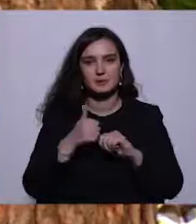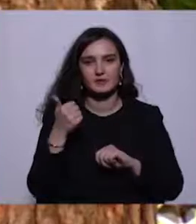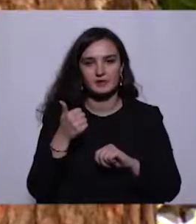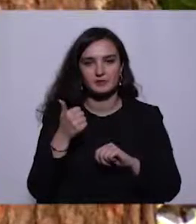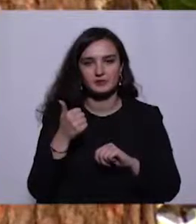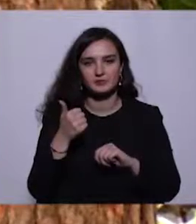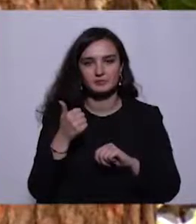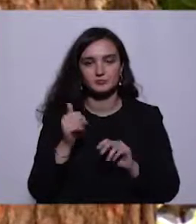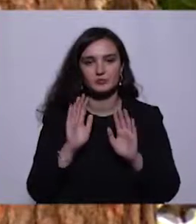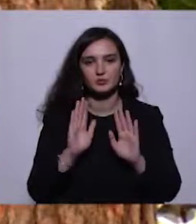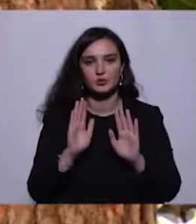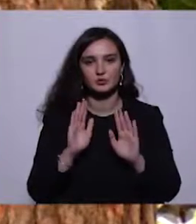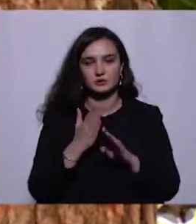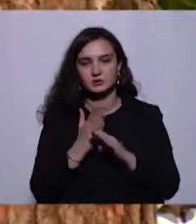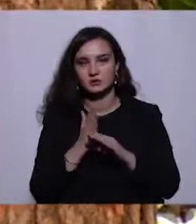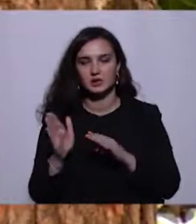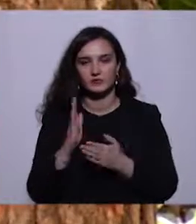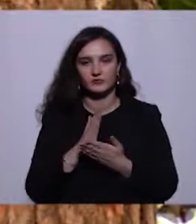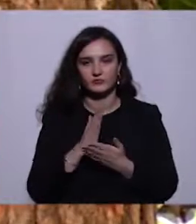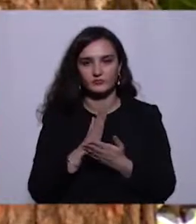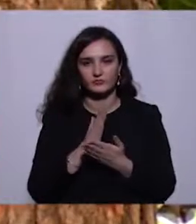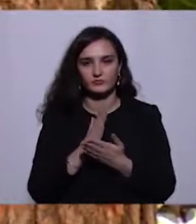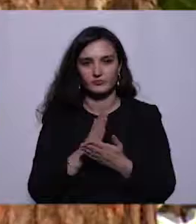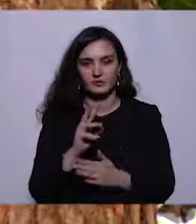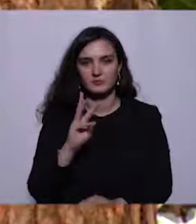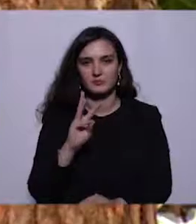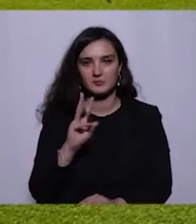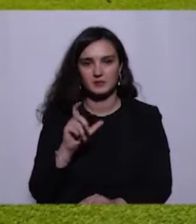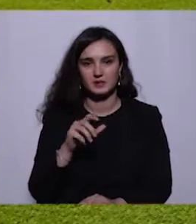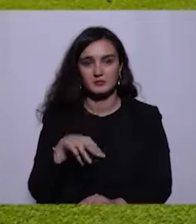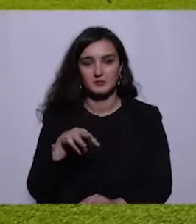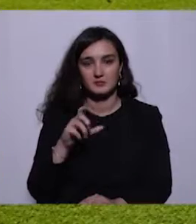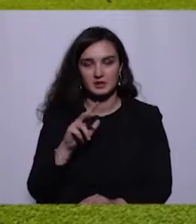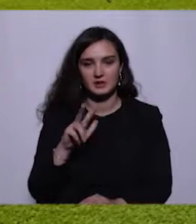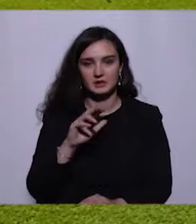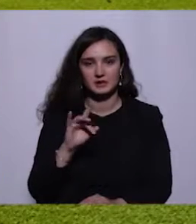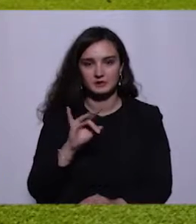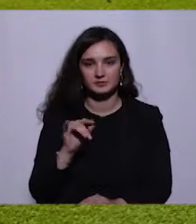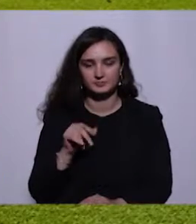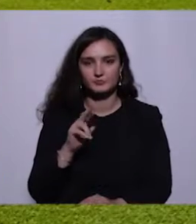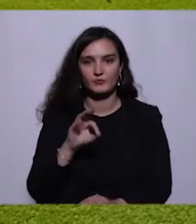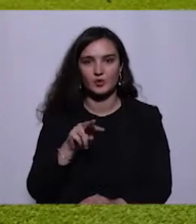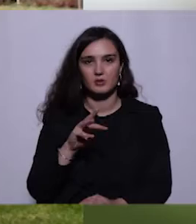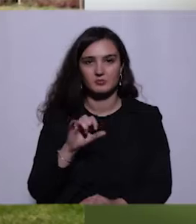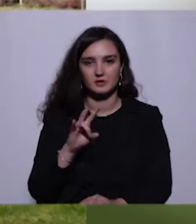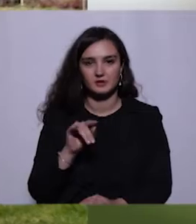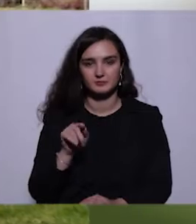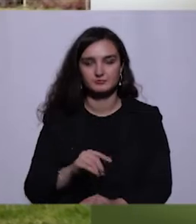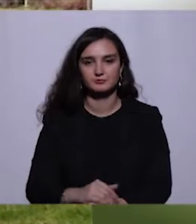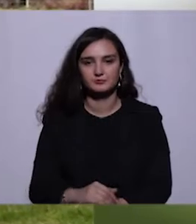პირველი მხოლოდ ცალკე მდგომი არის მენჰირი. აი ეს კი უკვე დოლმენია.